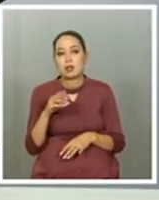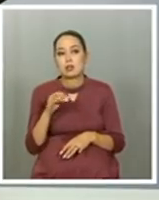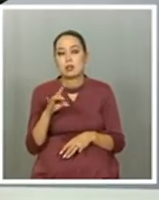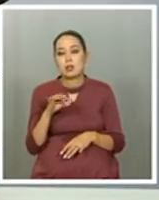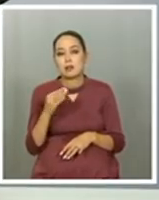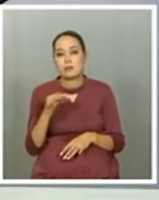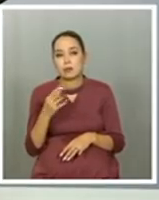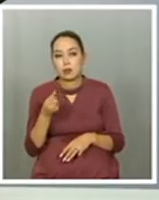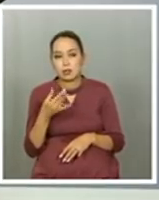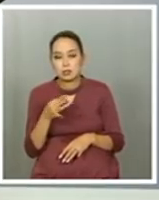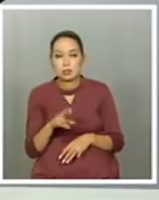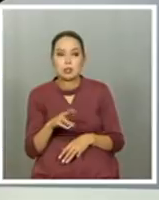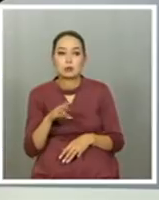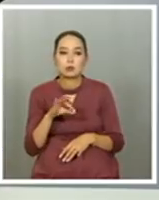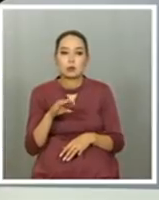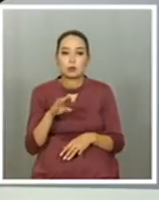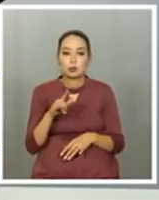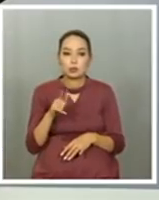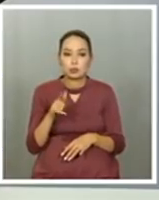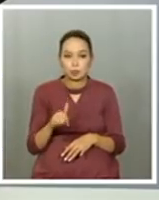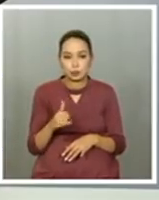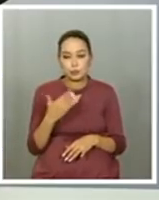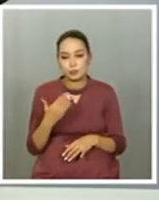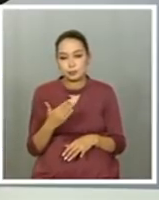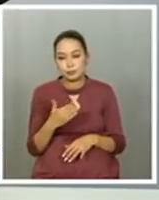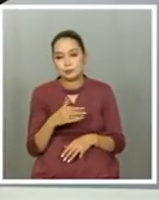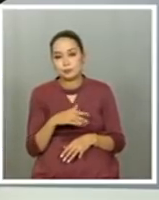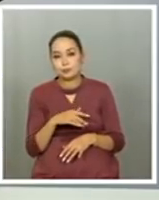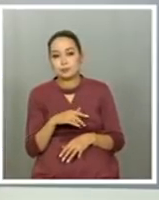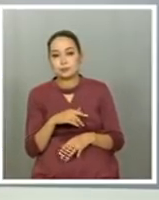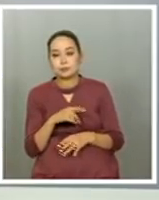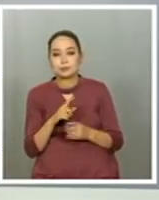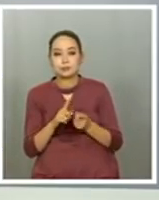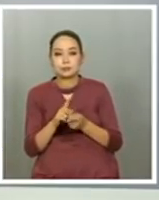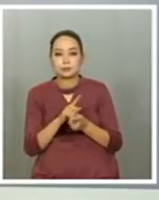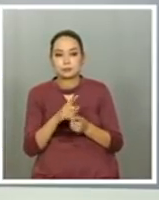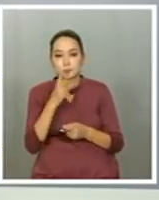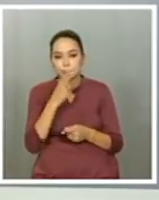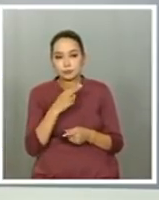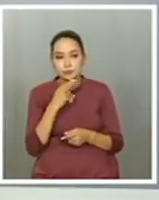реакциясы және тотығу реакциясын қарастырамыз.